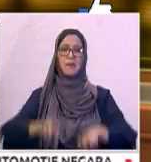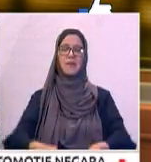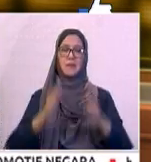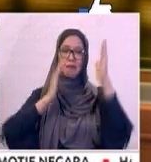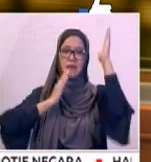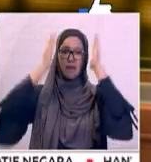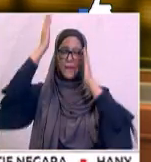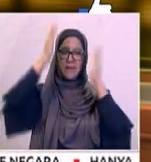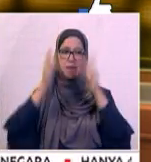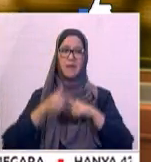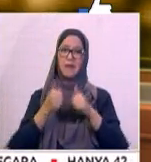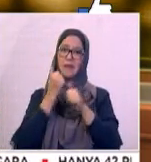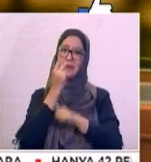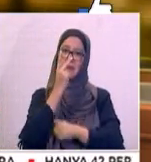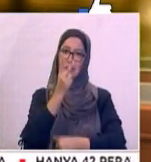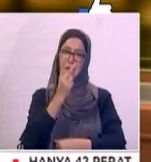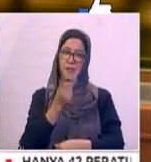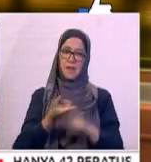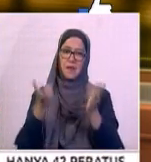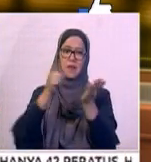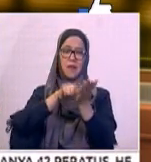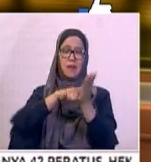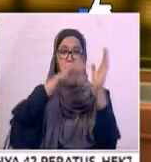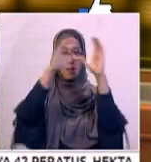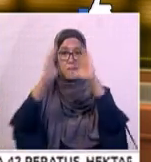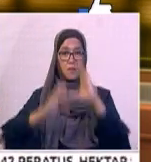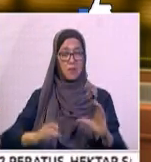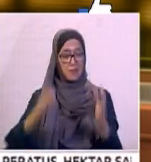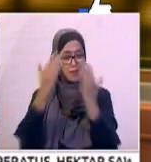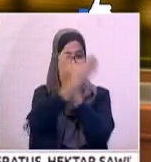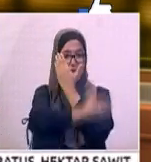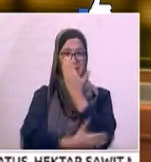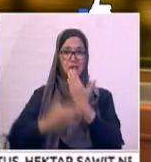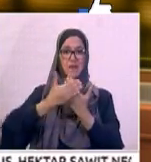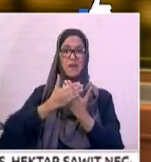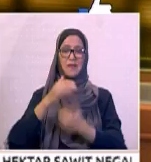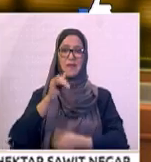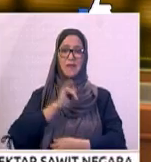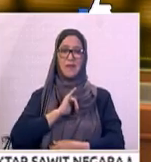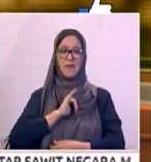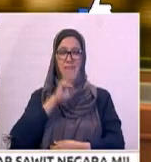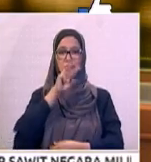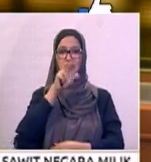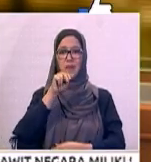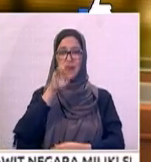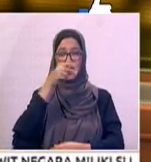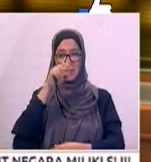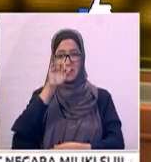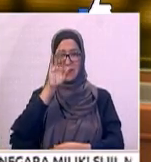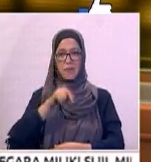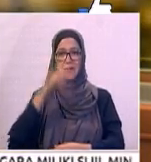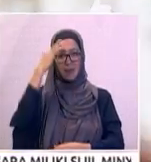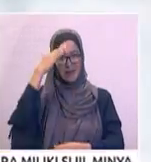cuaca bagi bandar-bandar utama di seluruh Malaysia. Sekian dari Met Malaysia, saya Wan Hafiz. Assalamualaikum dan salam